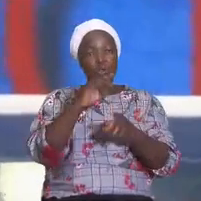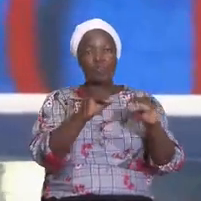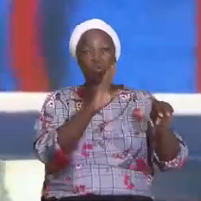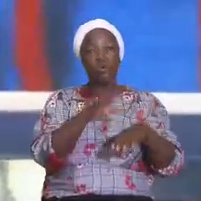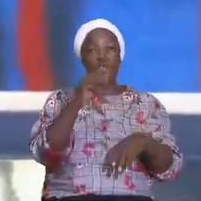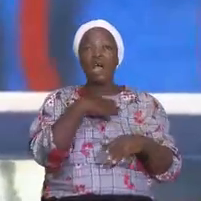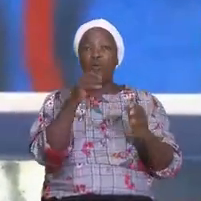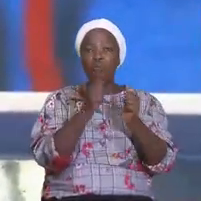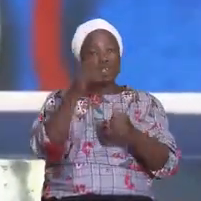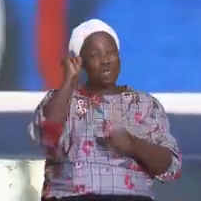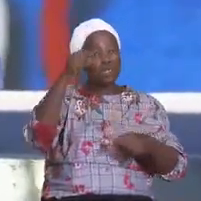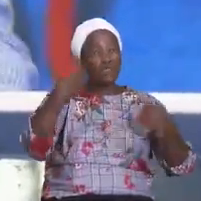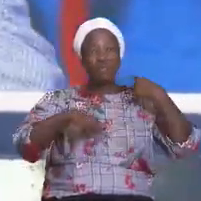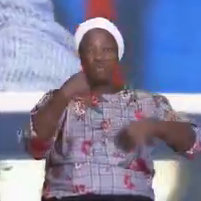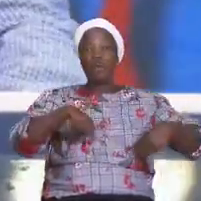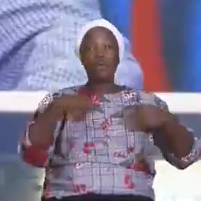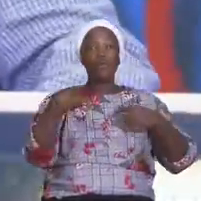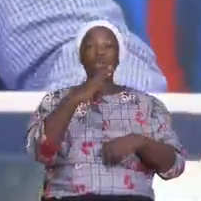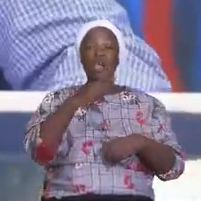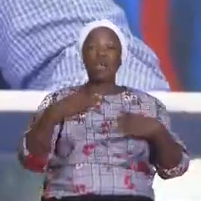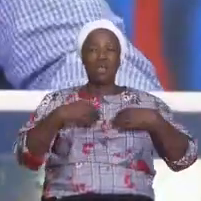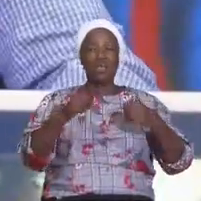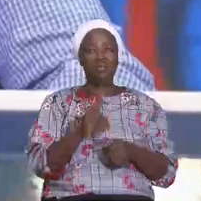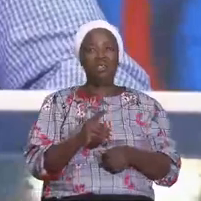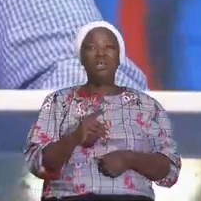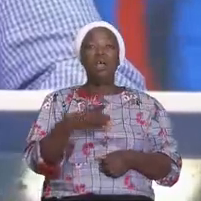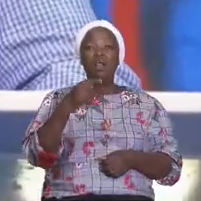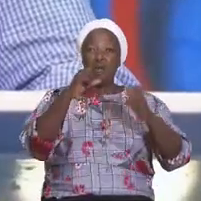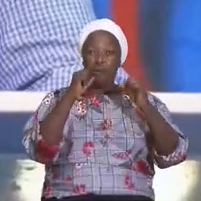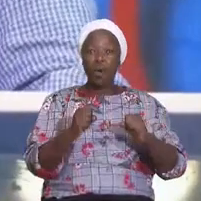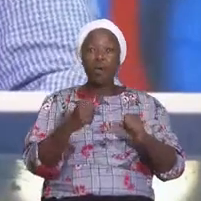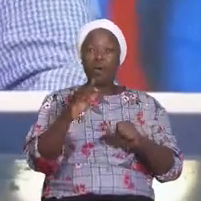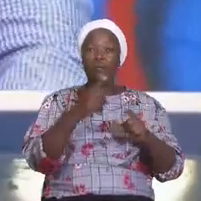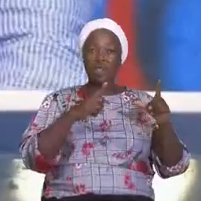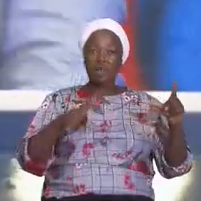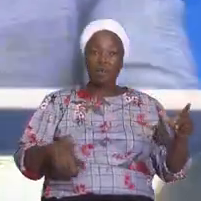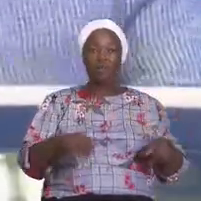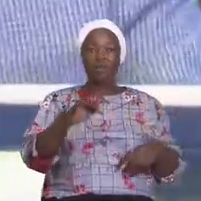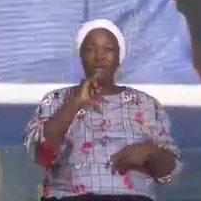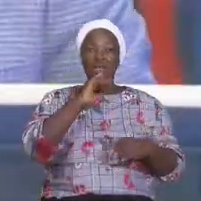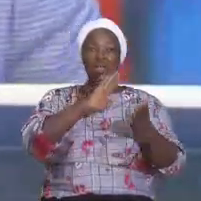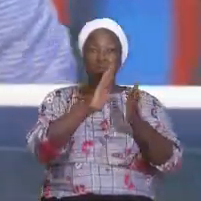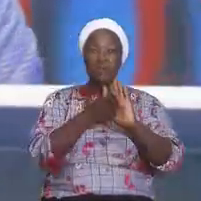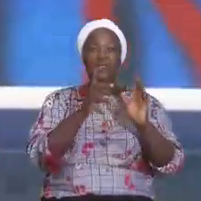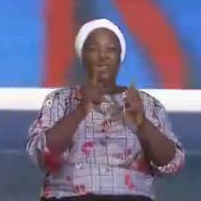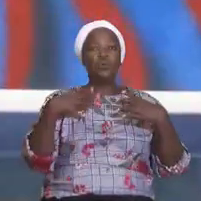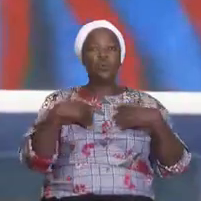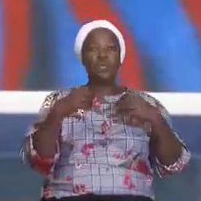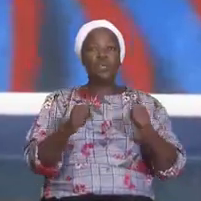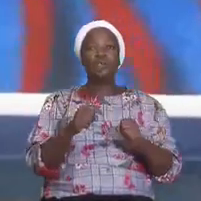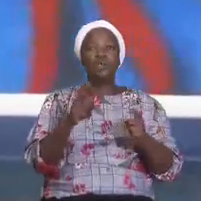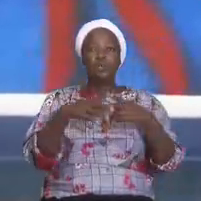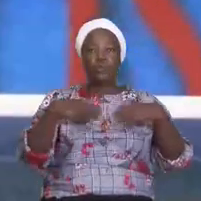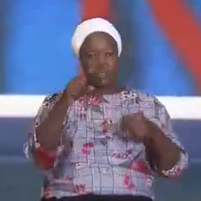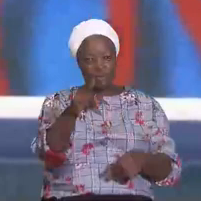qui a porté tous les coups qu'on a placés sur lui, par ses maîtrisures, nous sommes guéris. La puissance